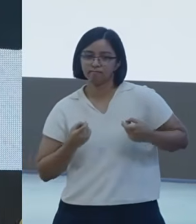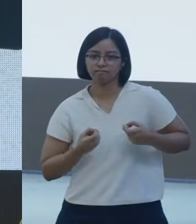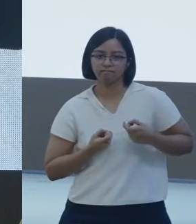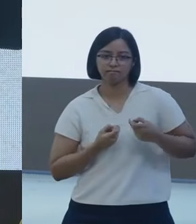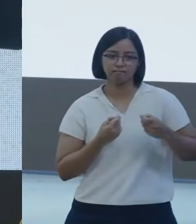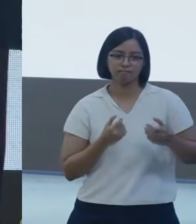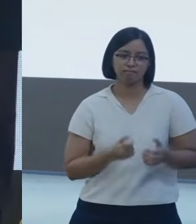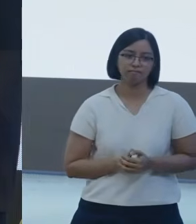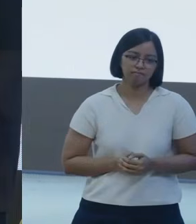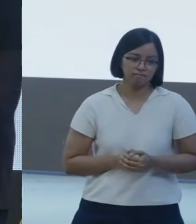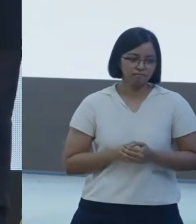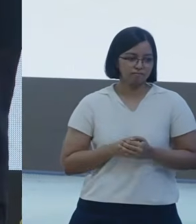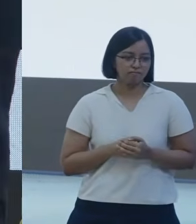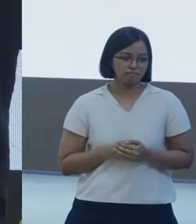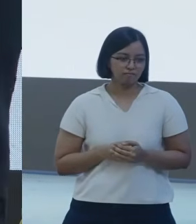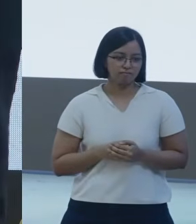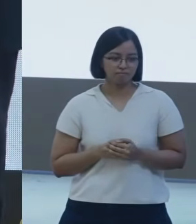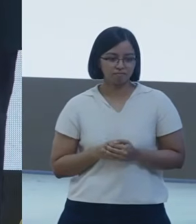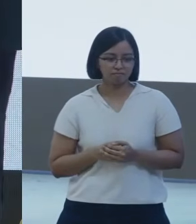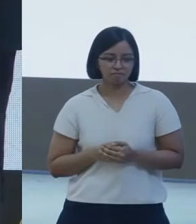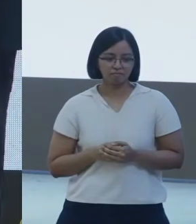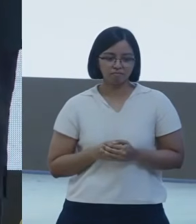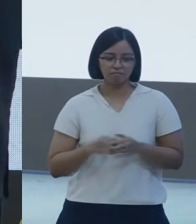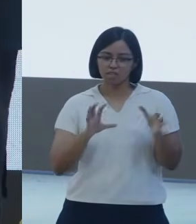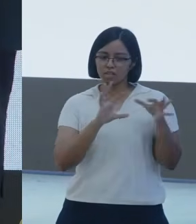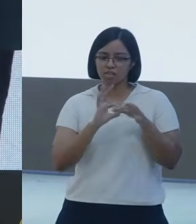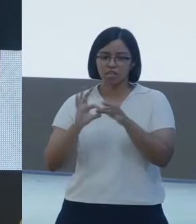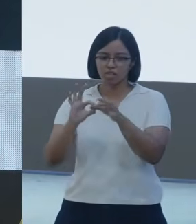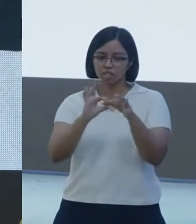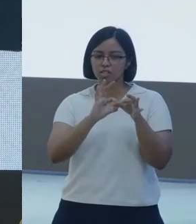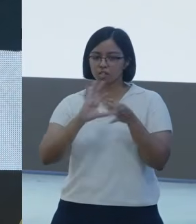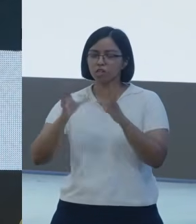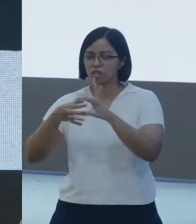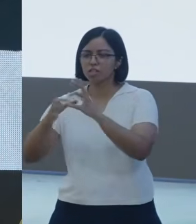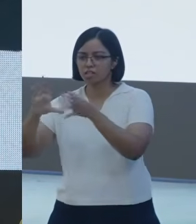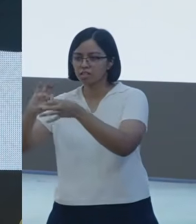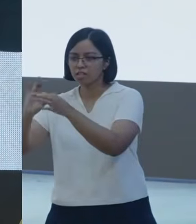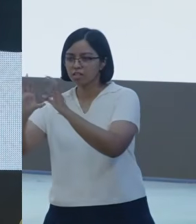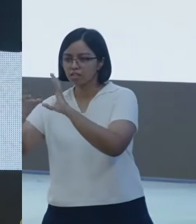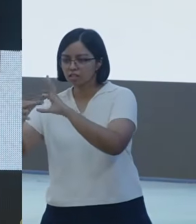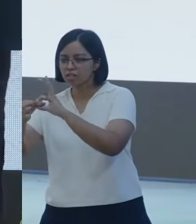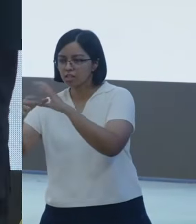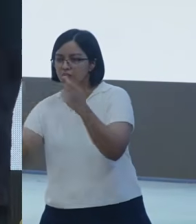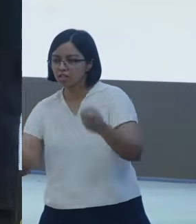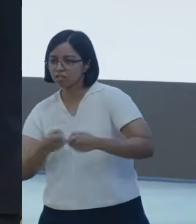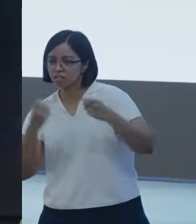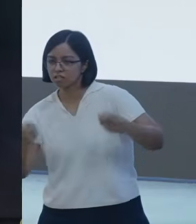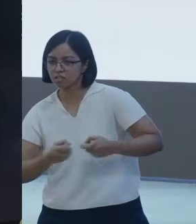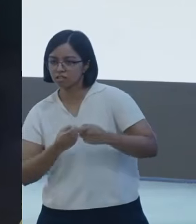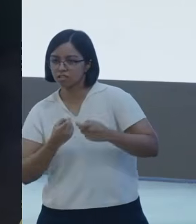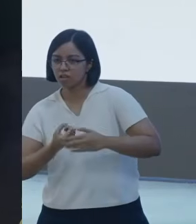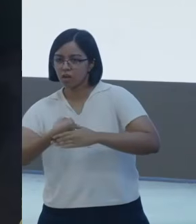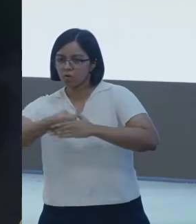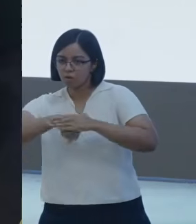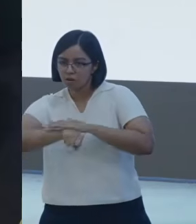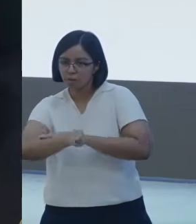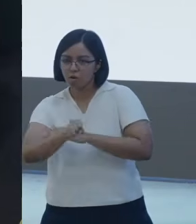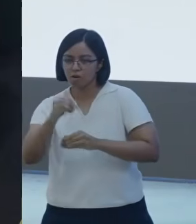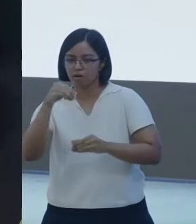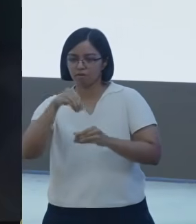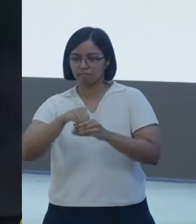makakalas sa tanikala ng kasalanan dahil tayo ay pinanganak na patay sa ating mga